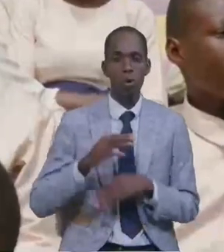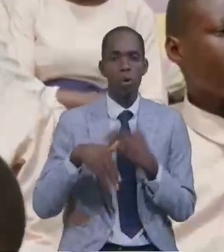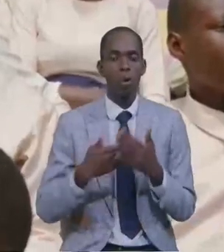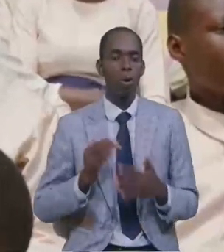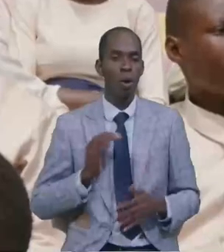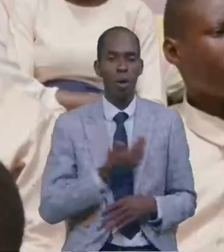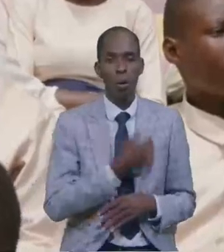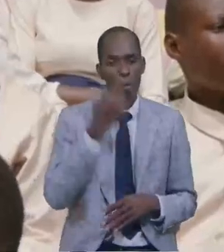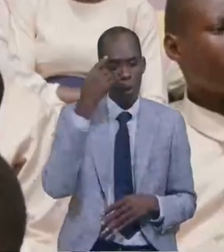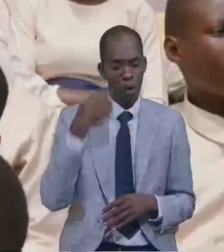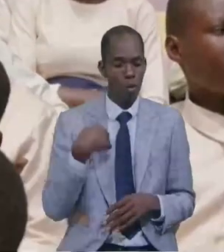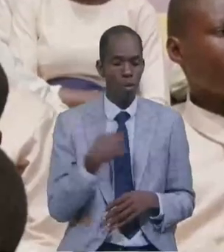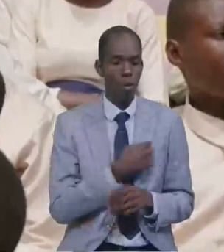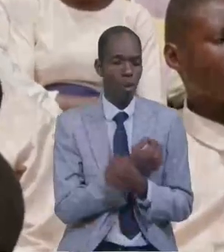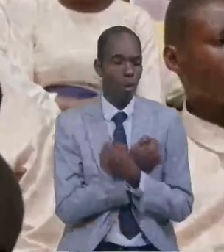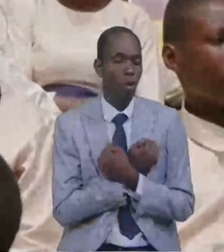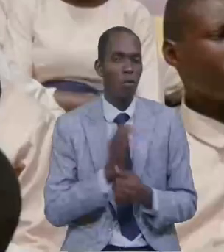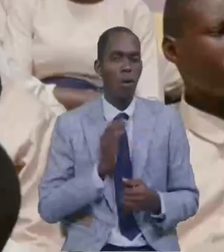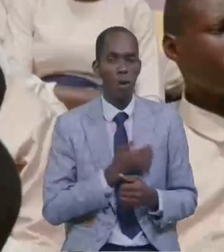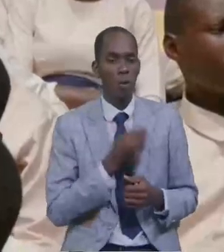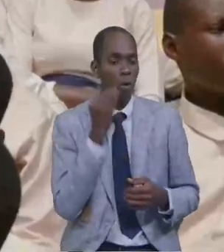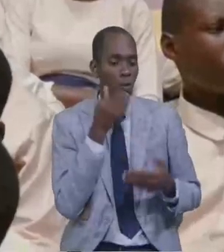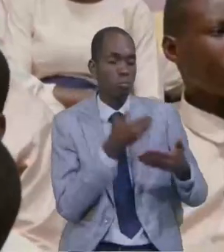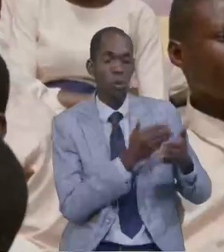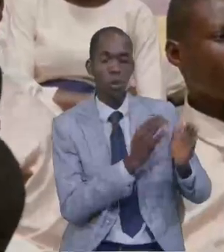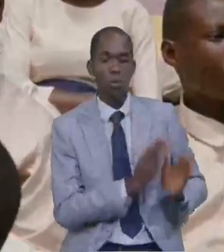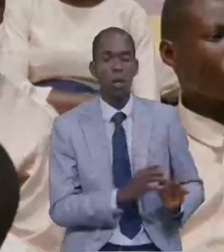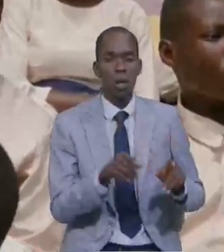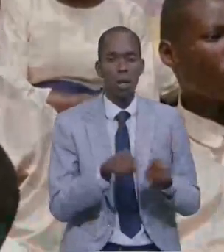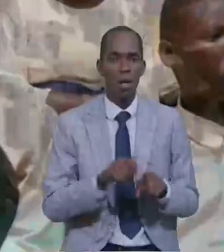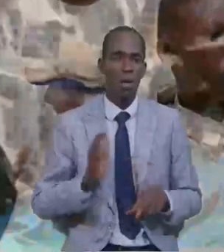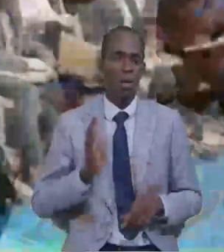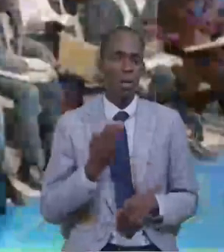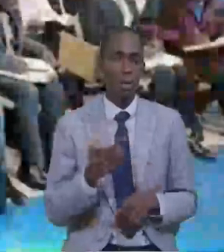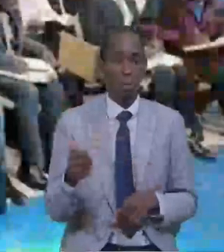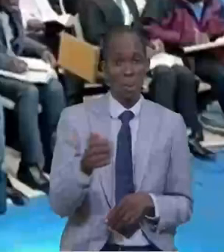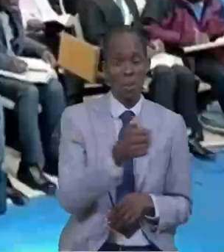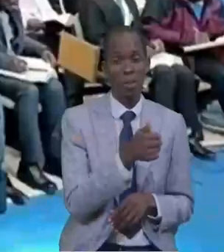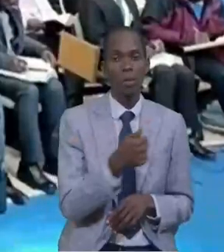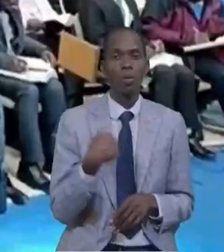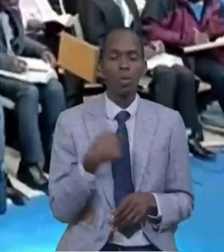et nous aimons les croyants comme Christ nous a aimés.